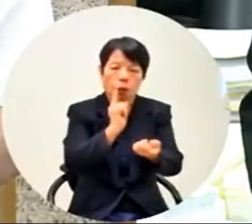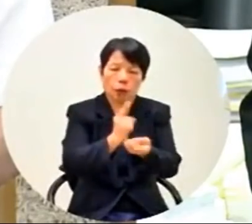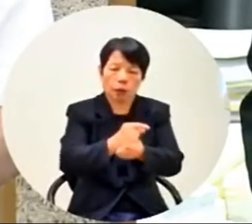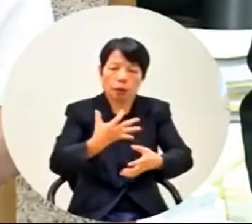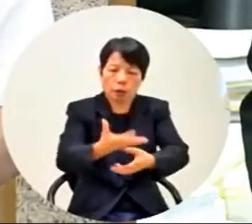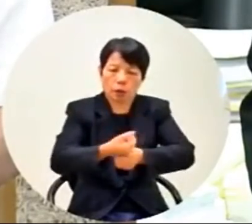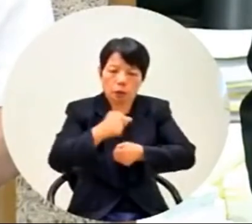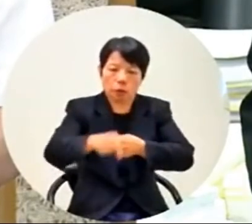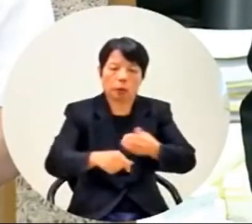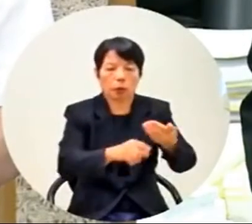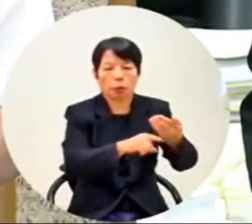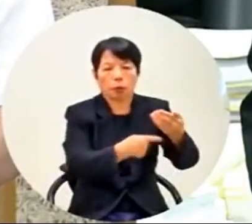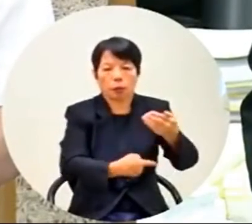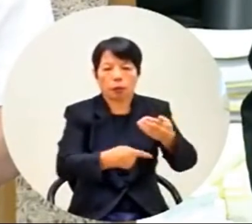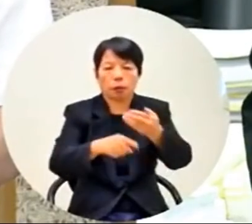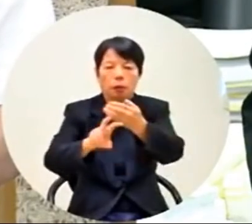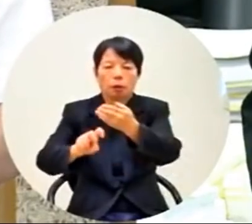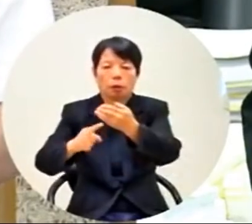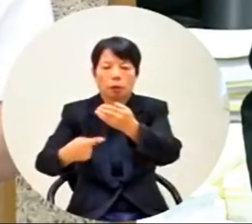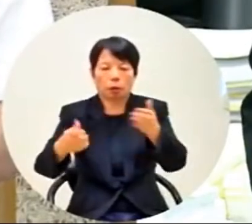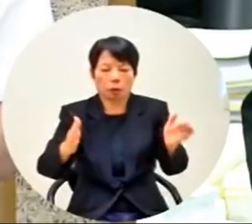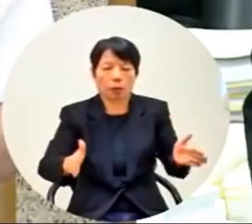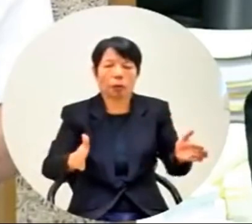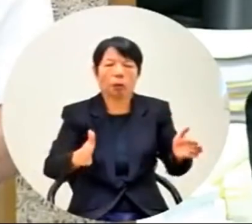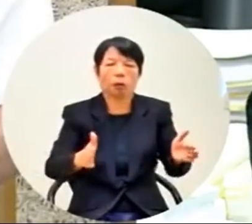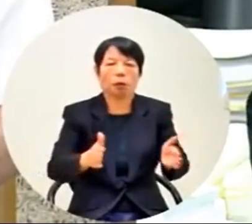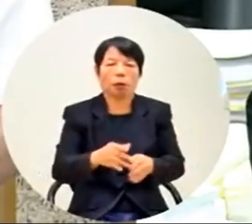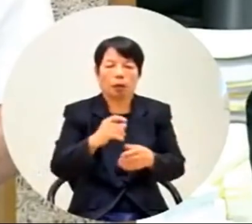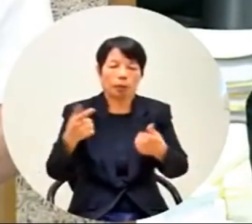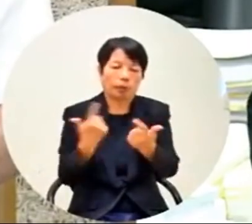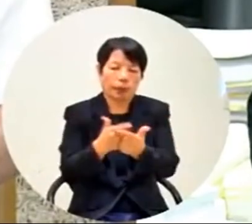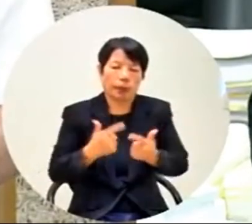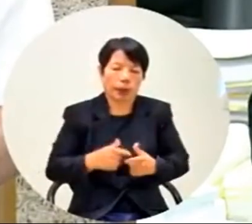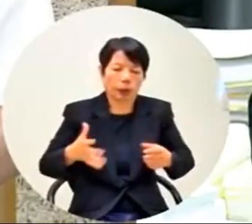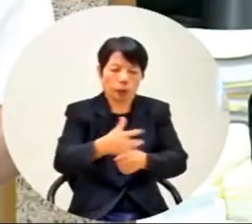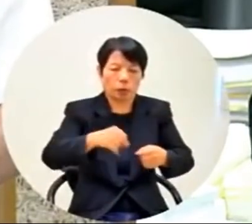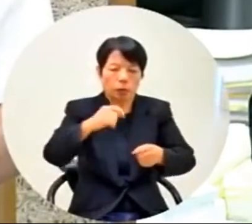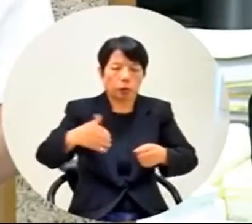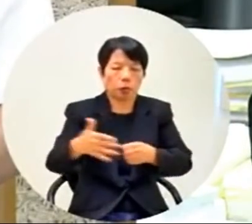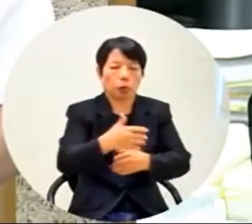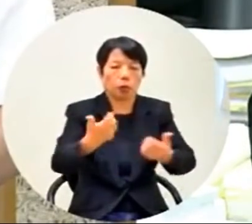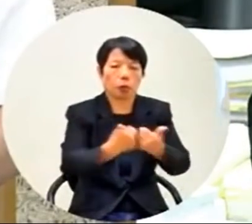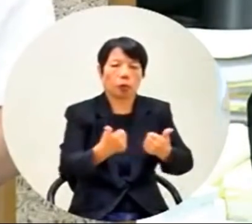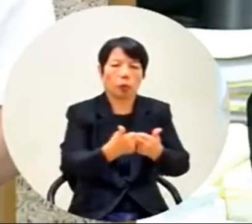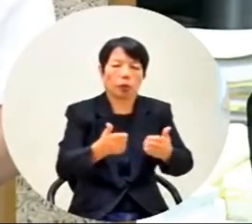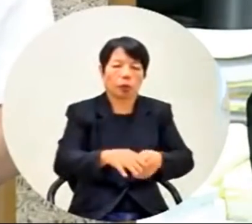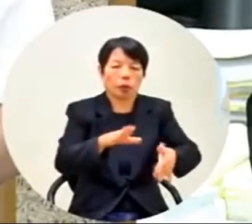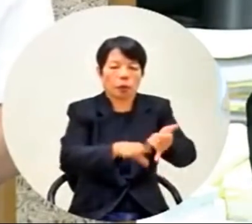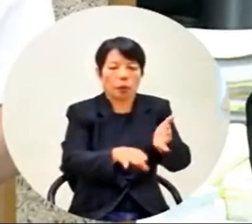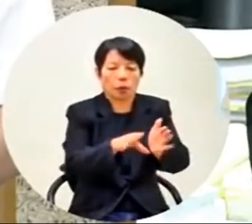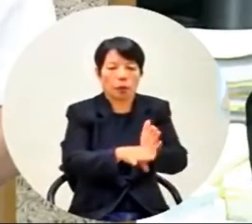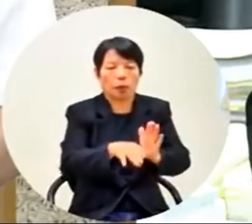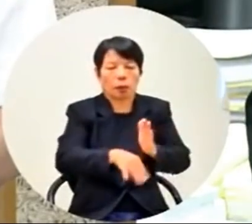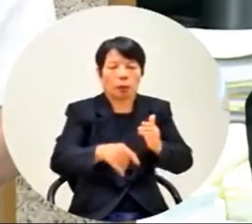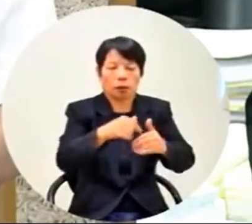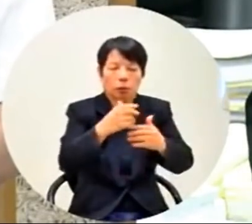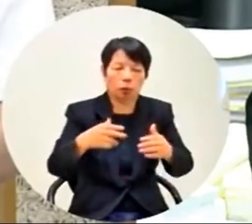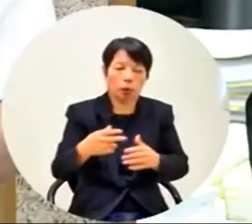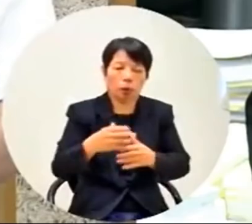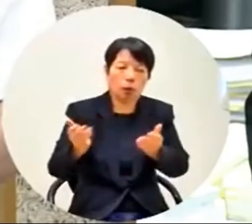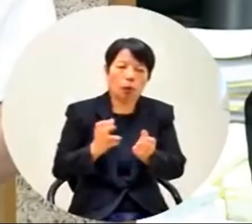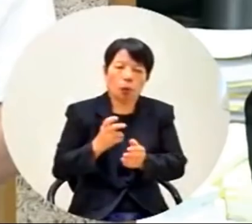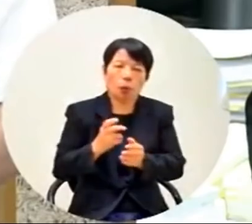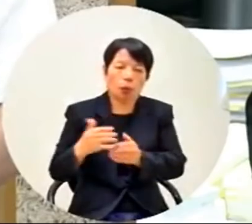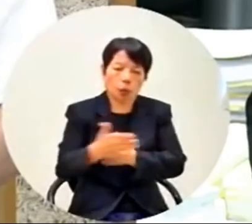9月1号跟到9月21号这段期间，配合全国渔会、南市区渔会还有我们两个渔会跟茄定区